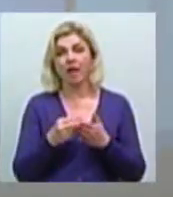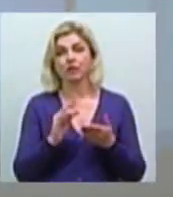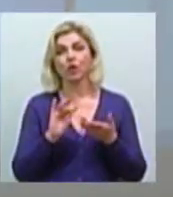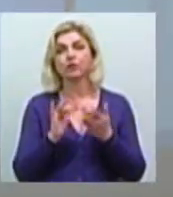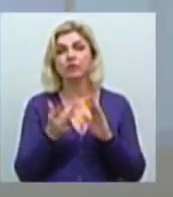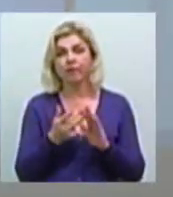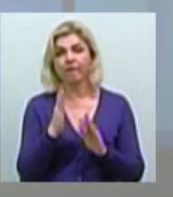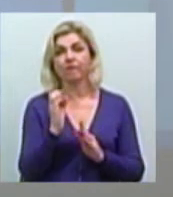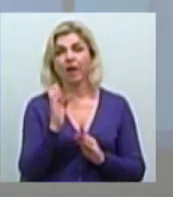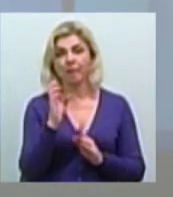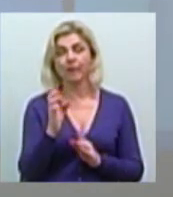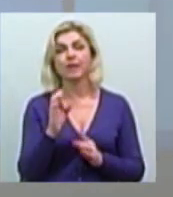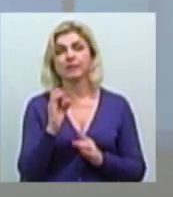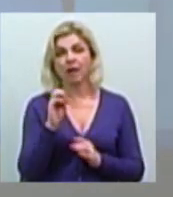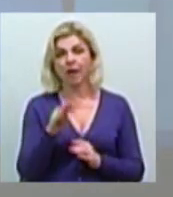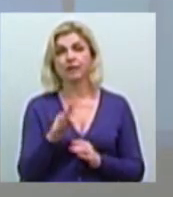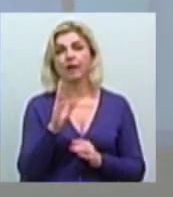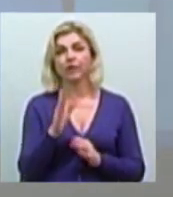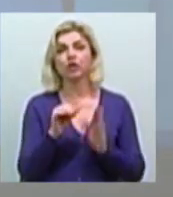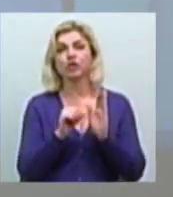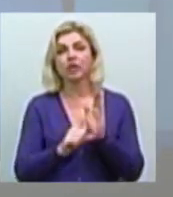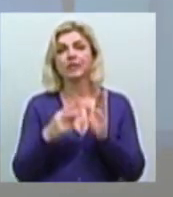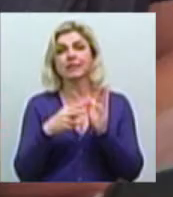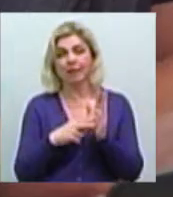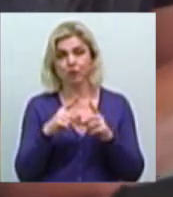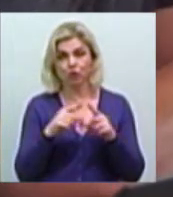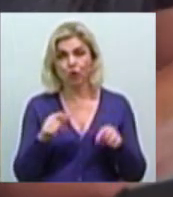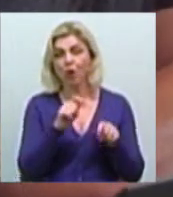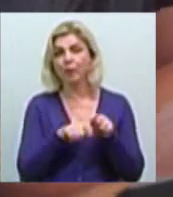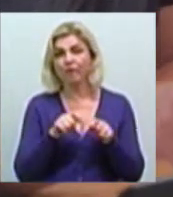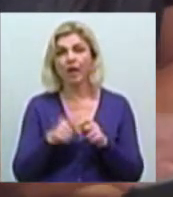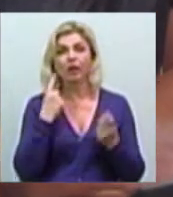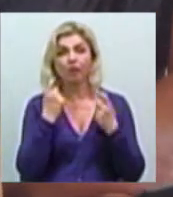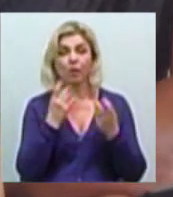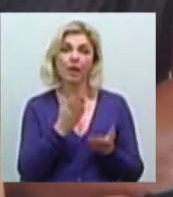веб-сайтів 39 шкіл в 67 перевірених